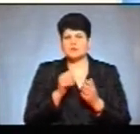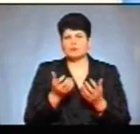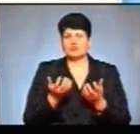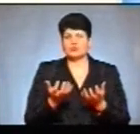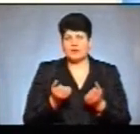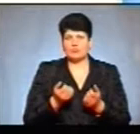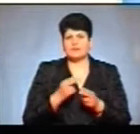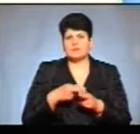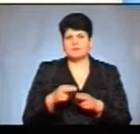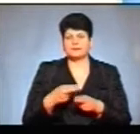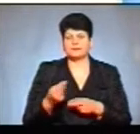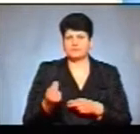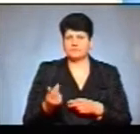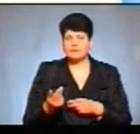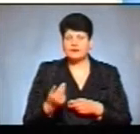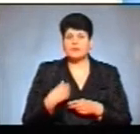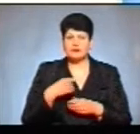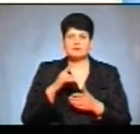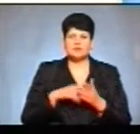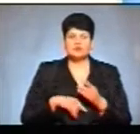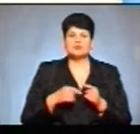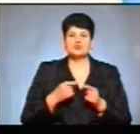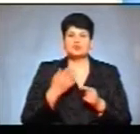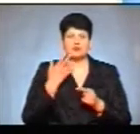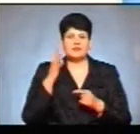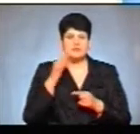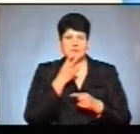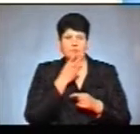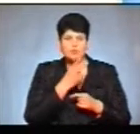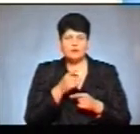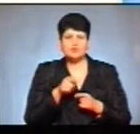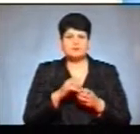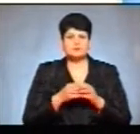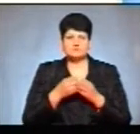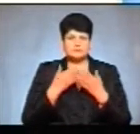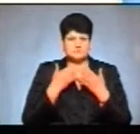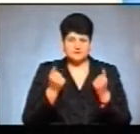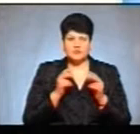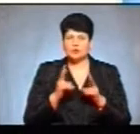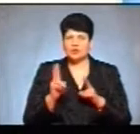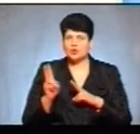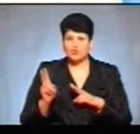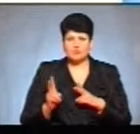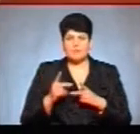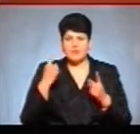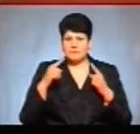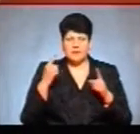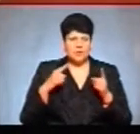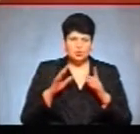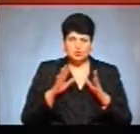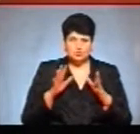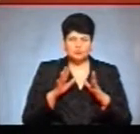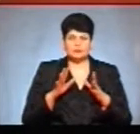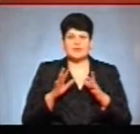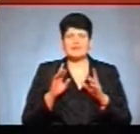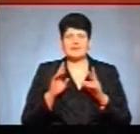відшкодування. Я впевнений, що в процесі того, коли всі побачать, що там нема підвоху, що ніхто нікого там не придумує якісь там схеми,